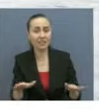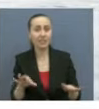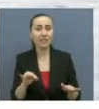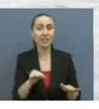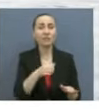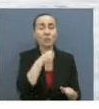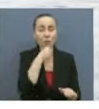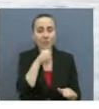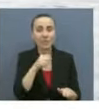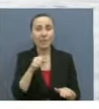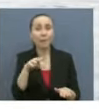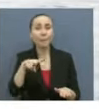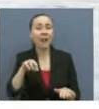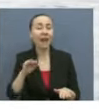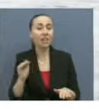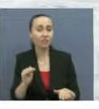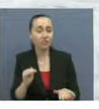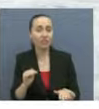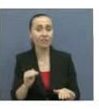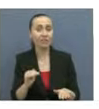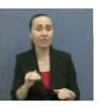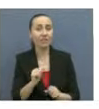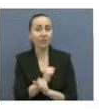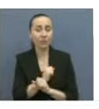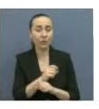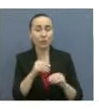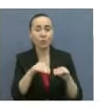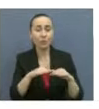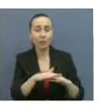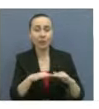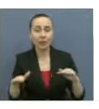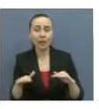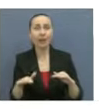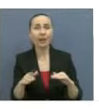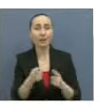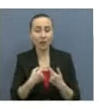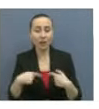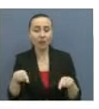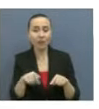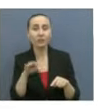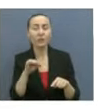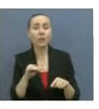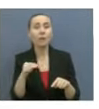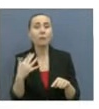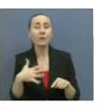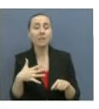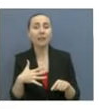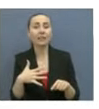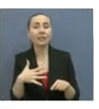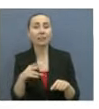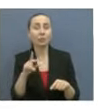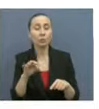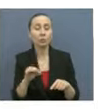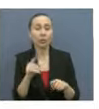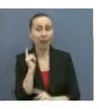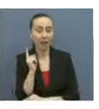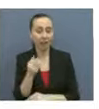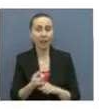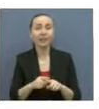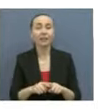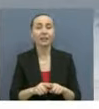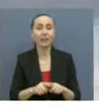пляжи. Кругом озера сделать водоохранную зону 50 метров, внутри сделать пешеходную дорожку вокруг